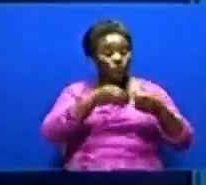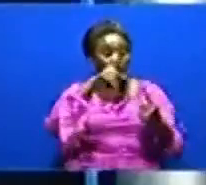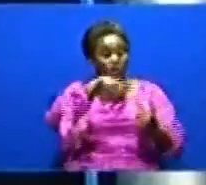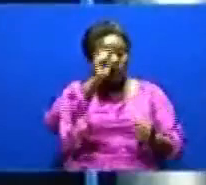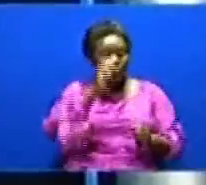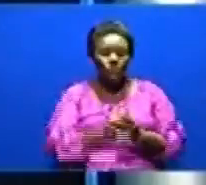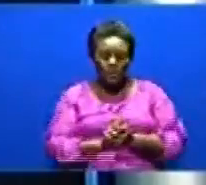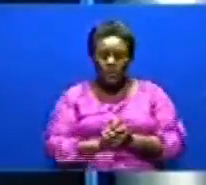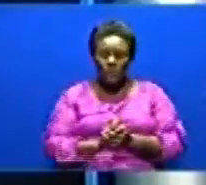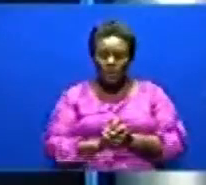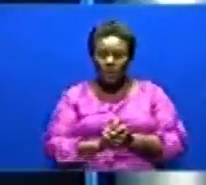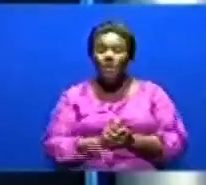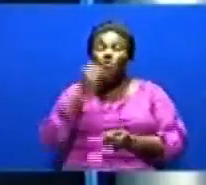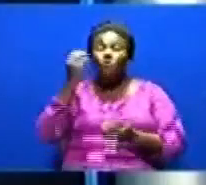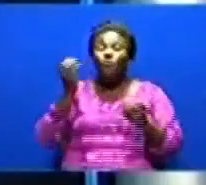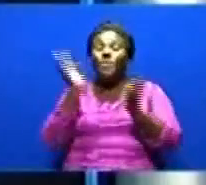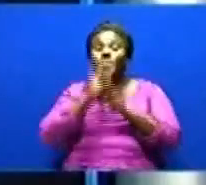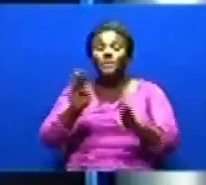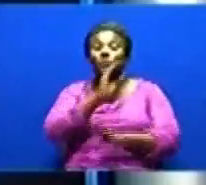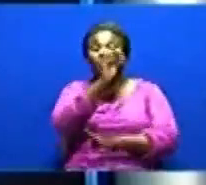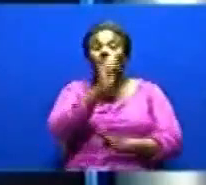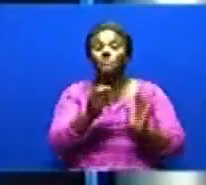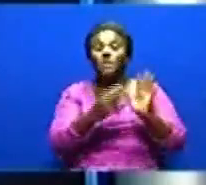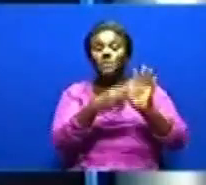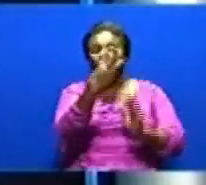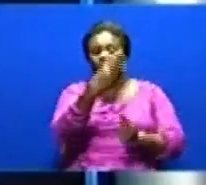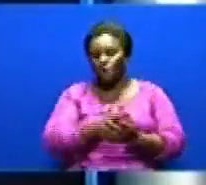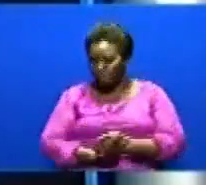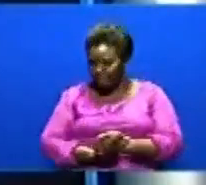Ujenzi wa jengo hilo unahusisha majengo